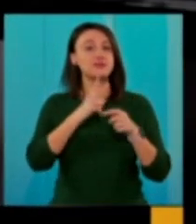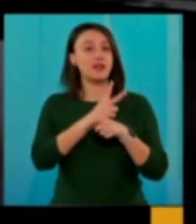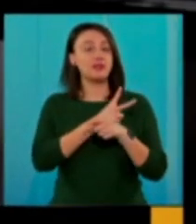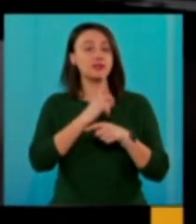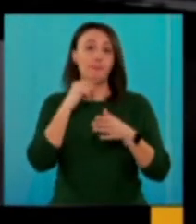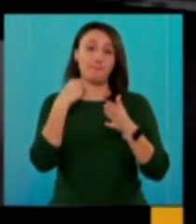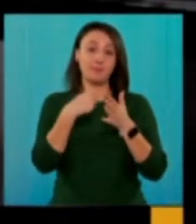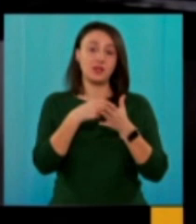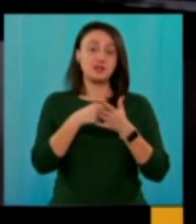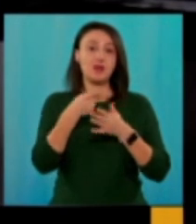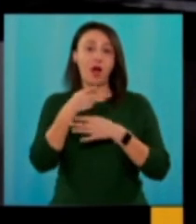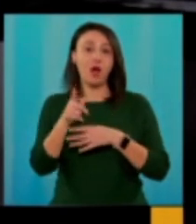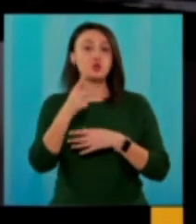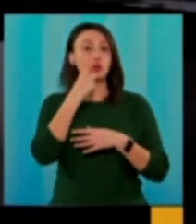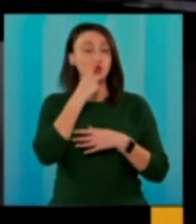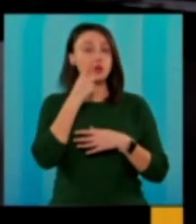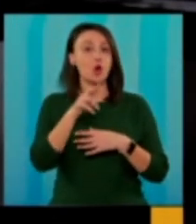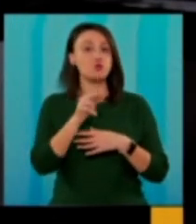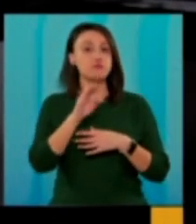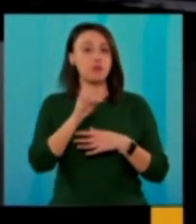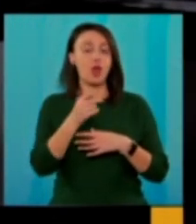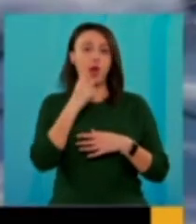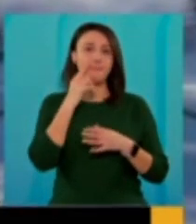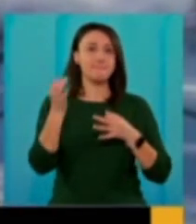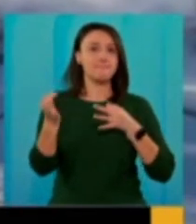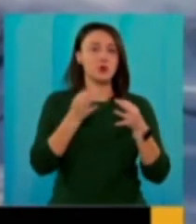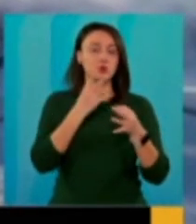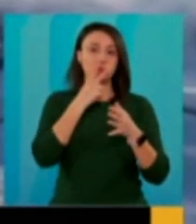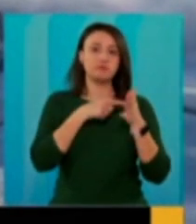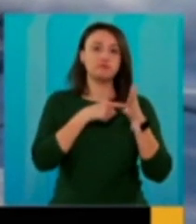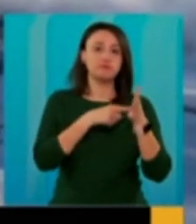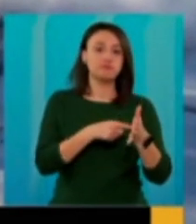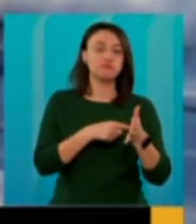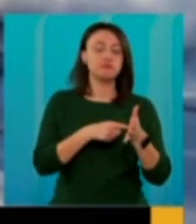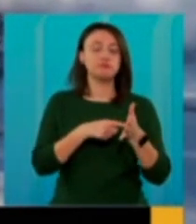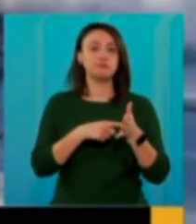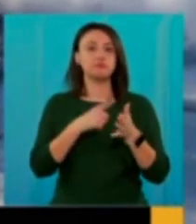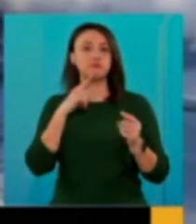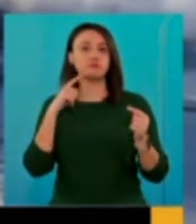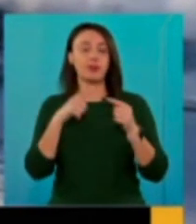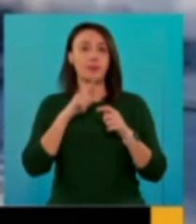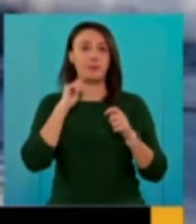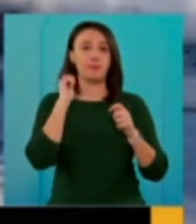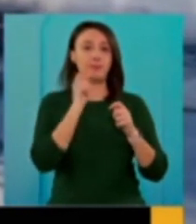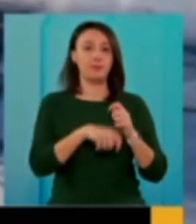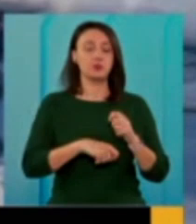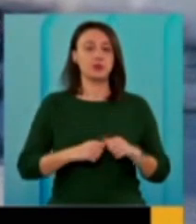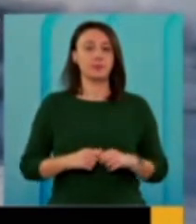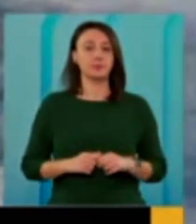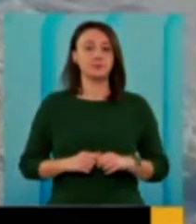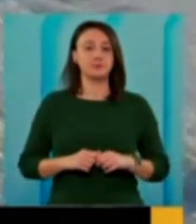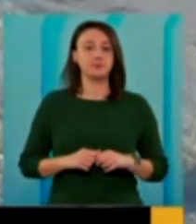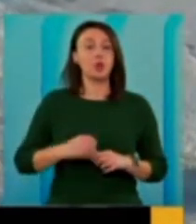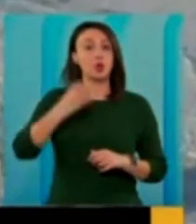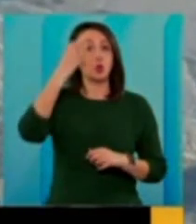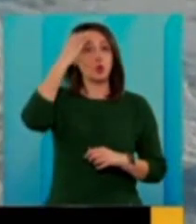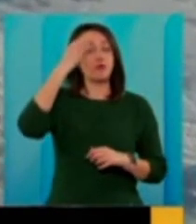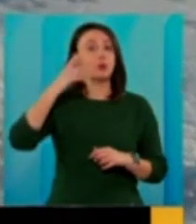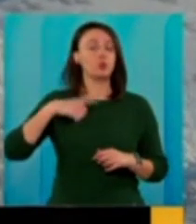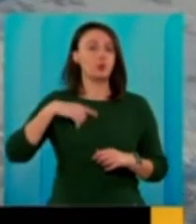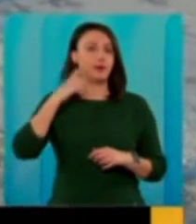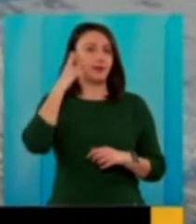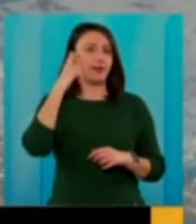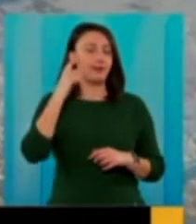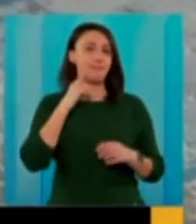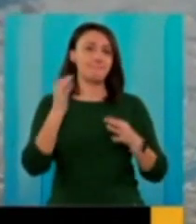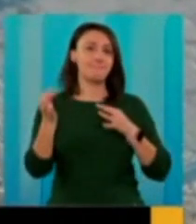gazul rusesc în ruble această măsură este privită ca fiind o represaliile la sancțiunile impuse de Occident guvernul de la kremlin este